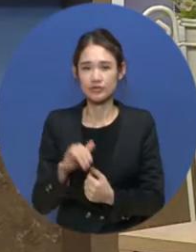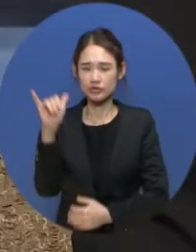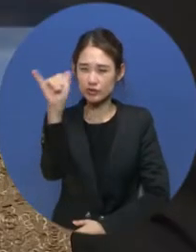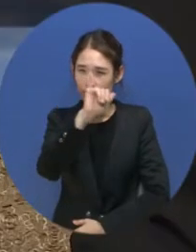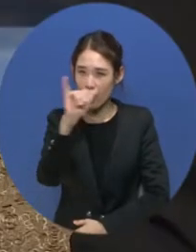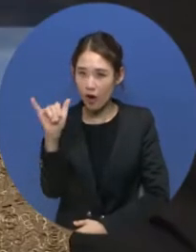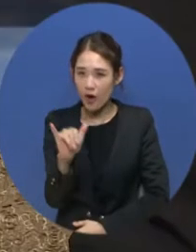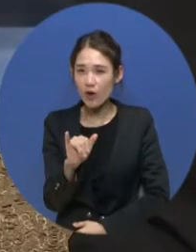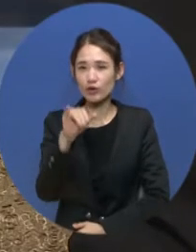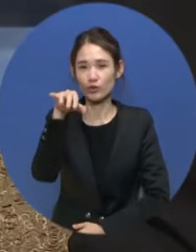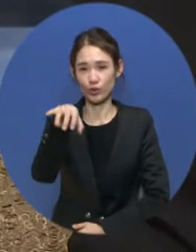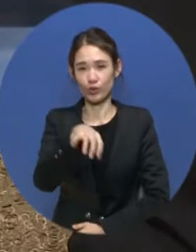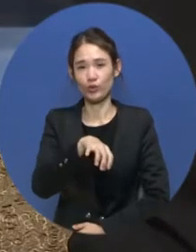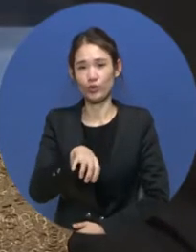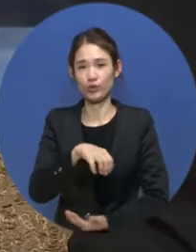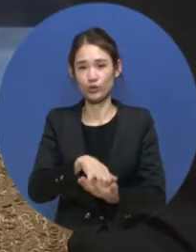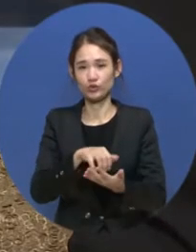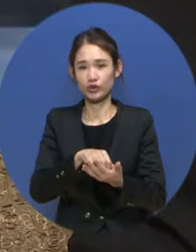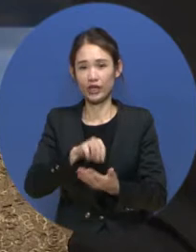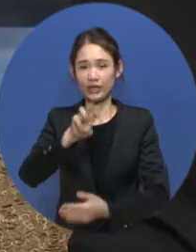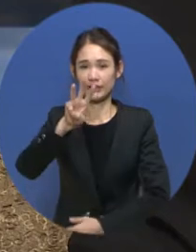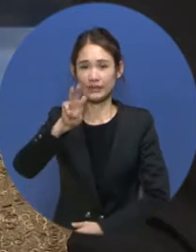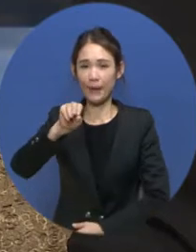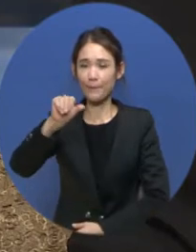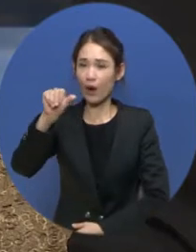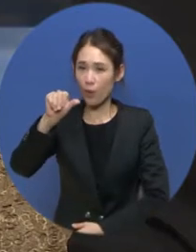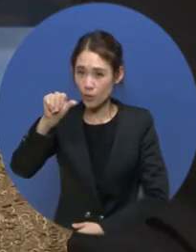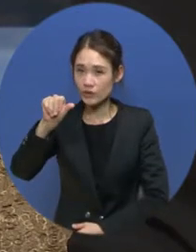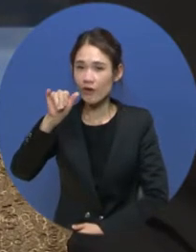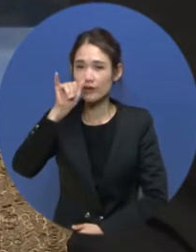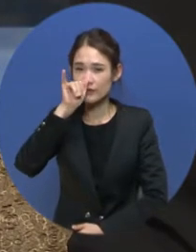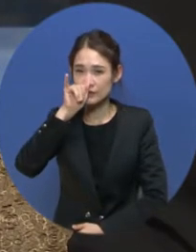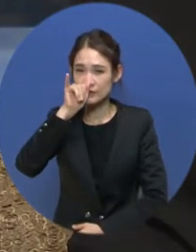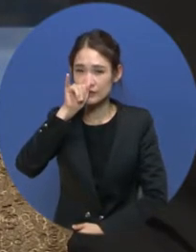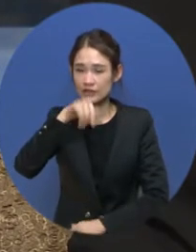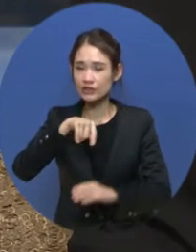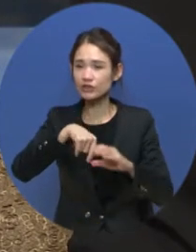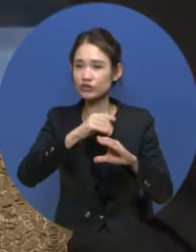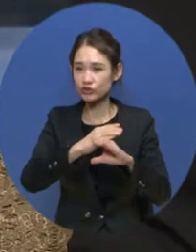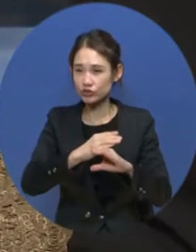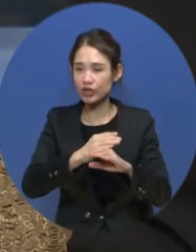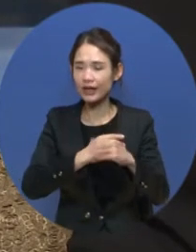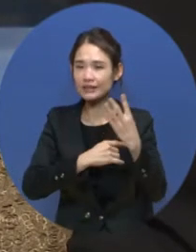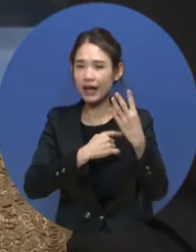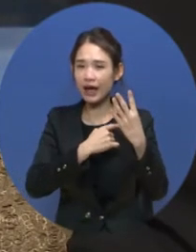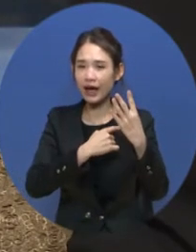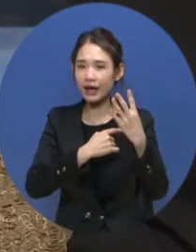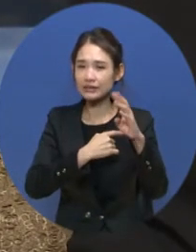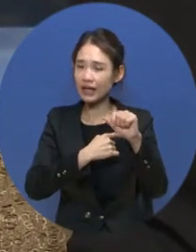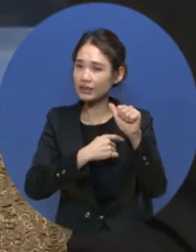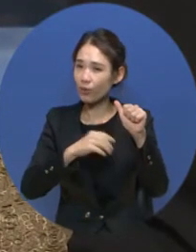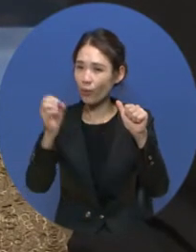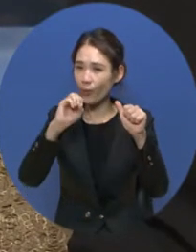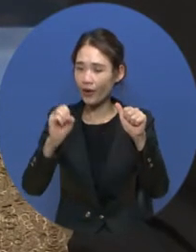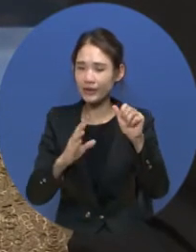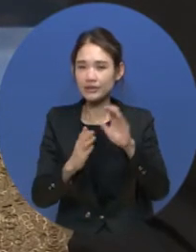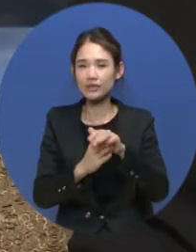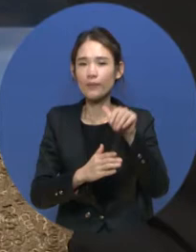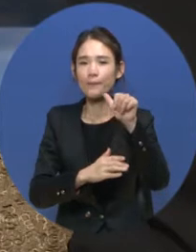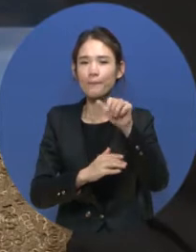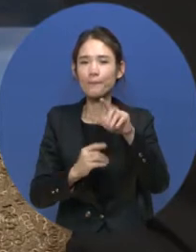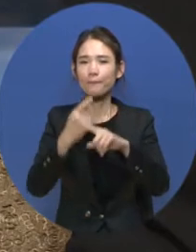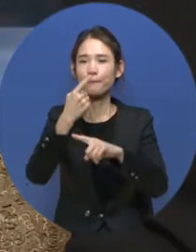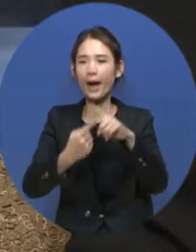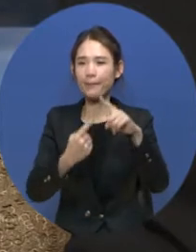예. 어린이집 개소수가 한 3만 5천여 개가 돼요. 네. 그러니까 그 중에 한 45% 거의 절반 정도를